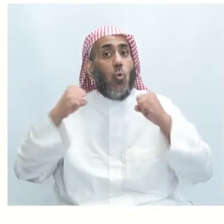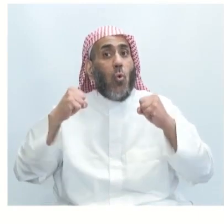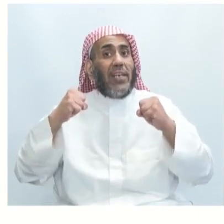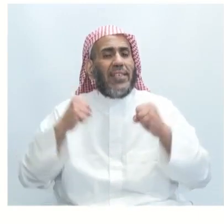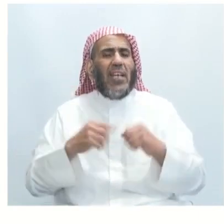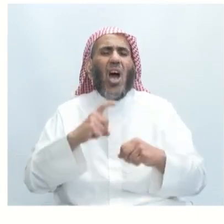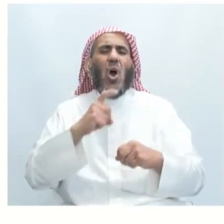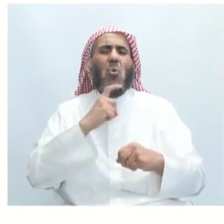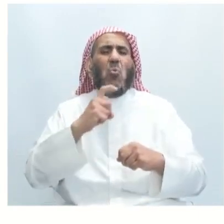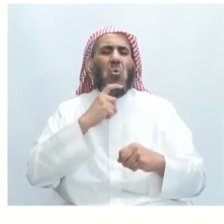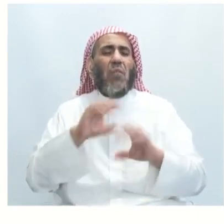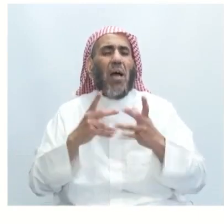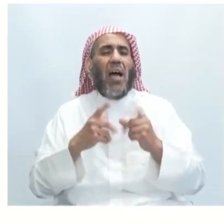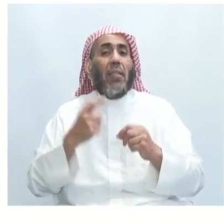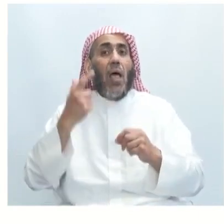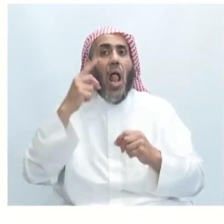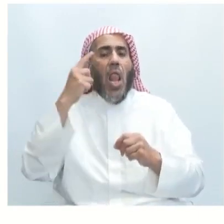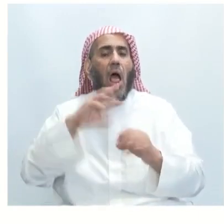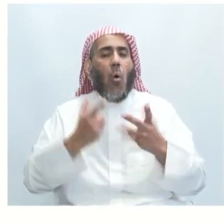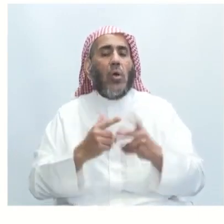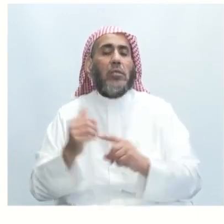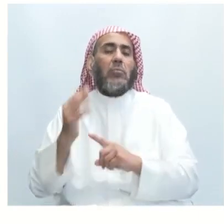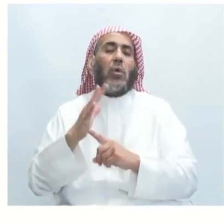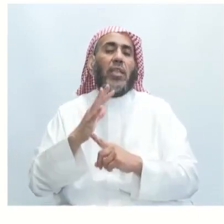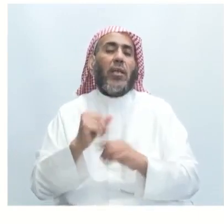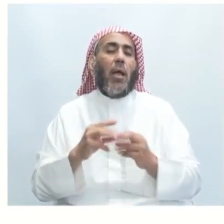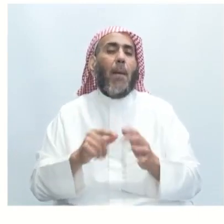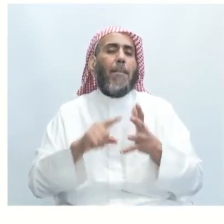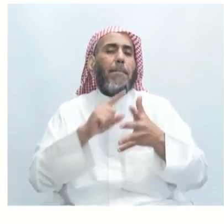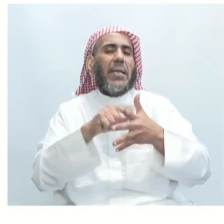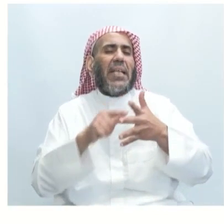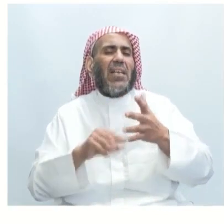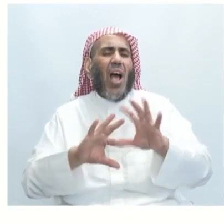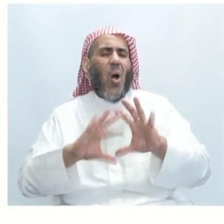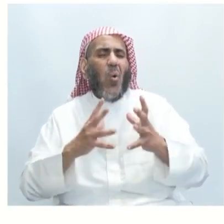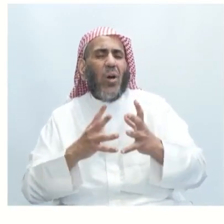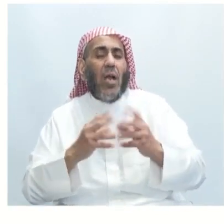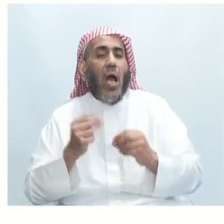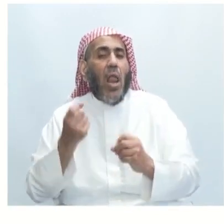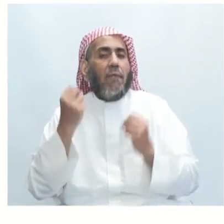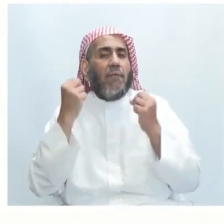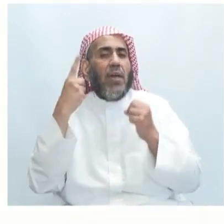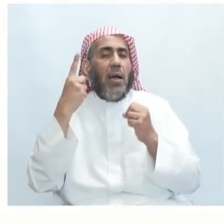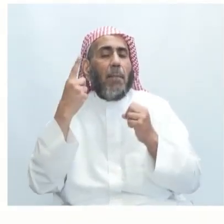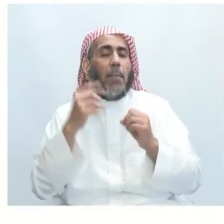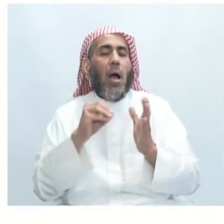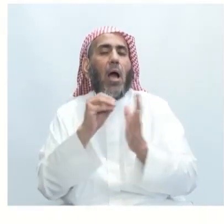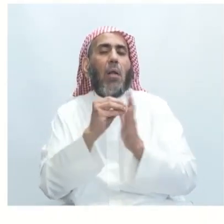او ضعف بعض الحواس التي تؤثر بدرجه او باخرى على فهم